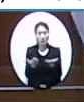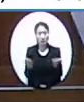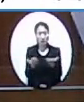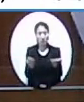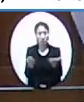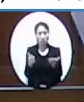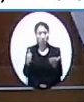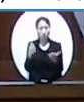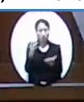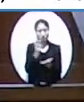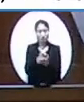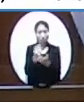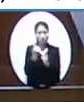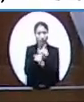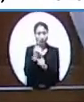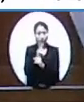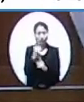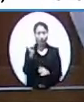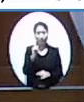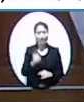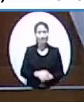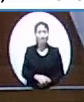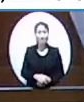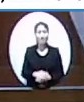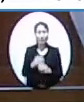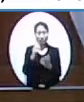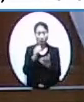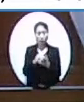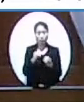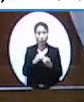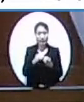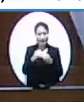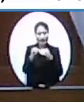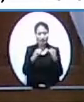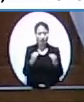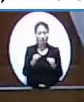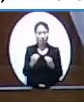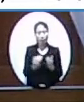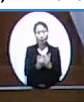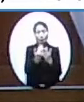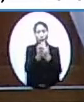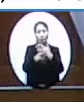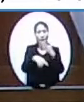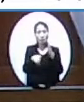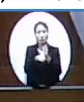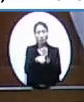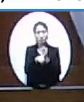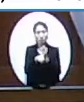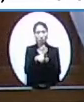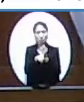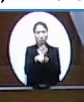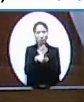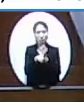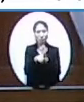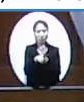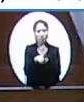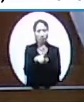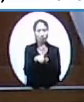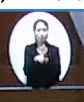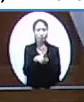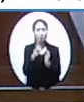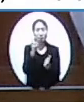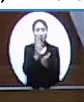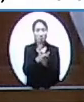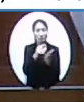위한 조례 일부 개정 조례안은 전통시장 및 환경과 육성을 위한 특별법 이 개정됨에 따라